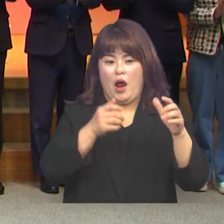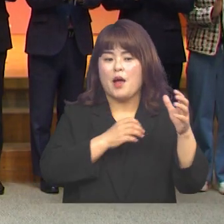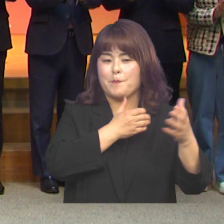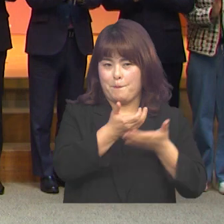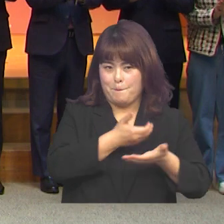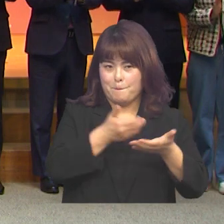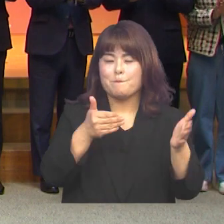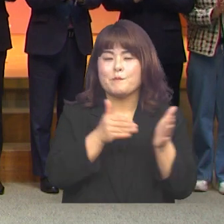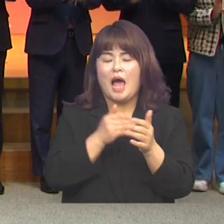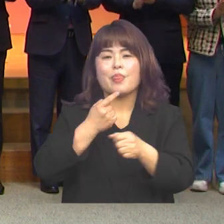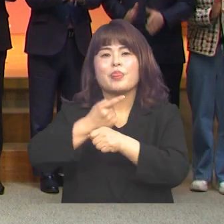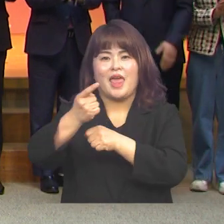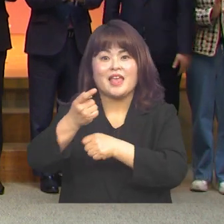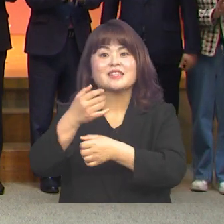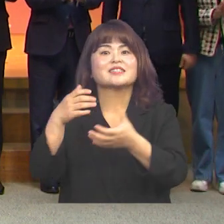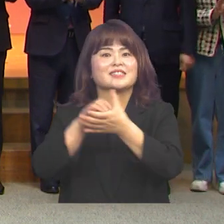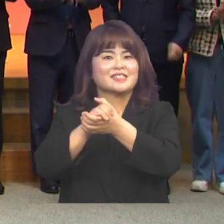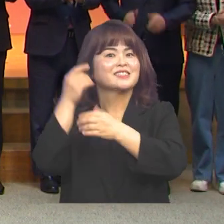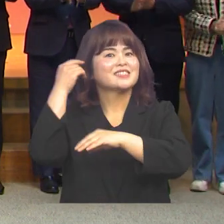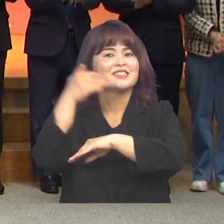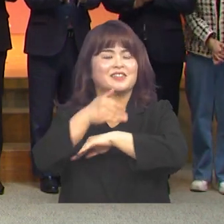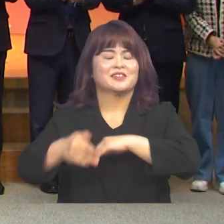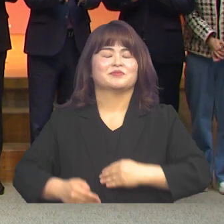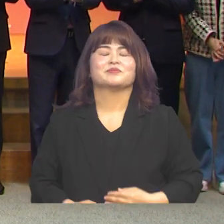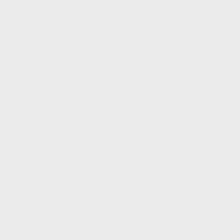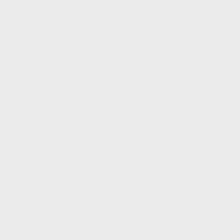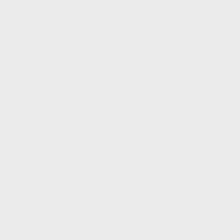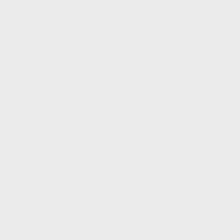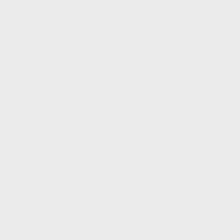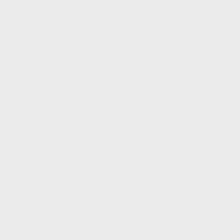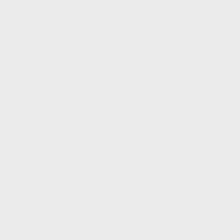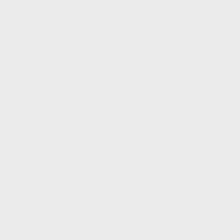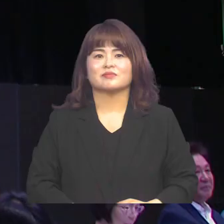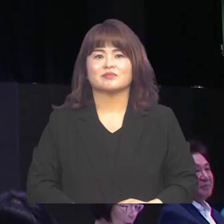후 내년에 자매도시를 맺을 예정입니다.